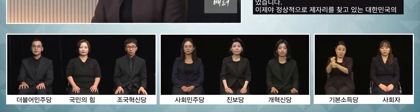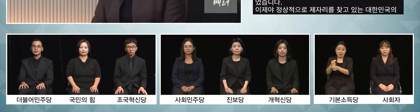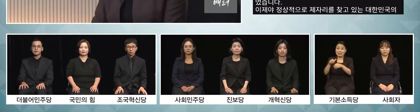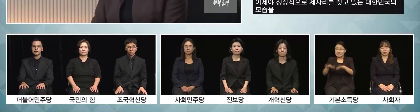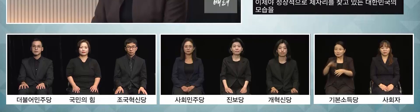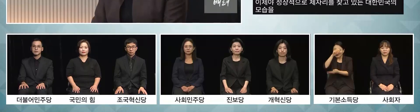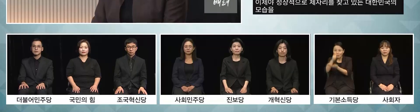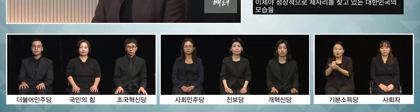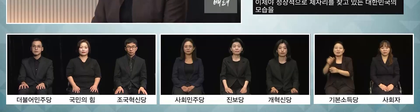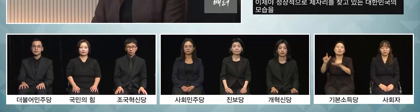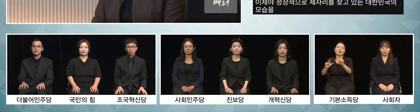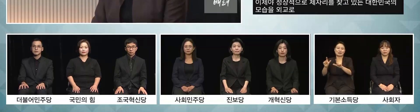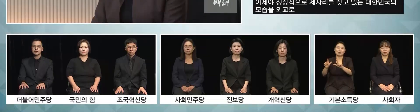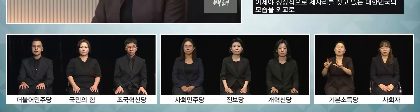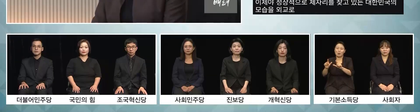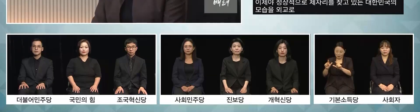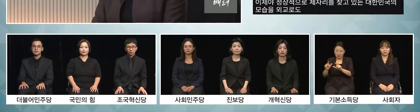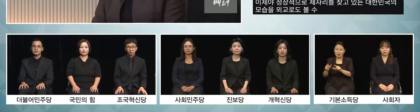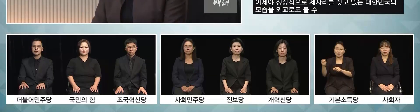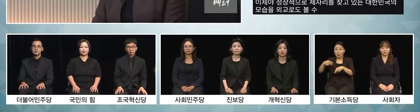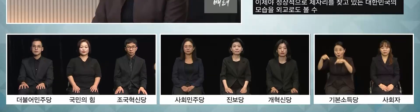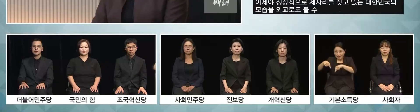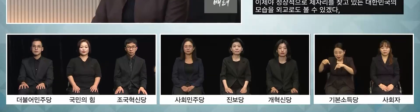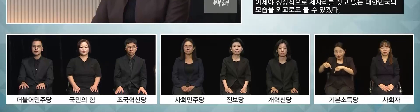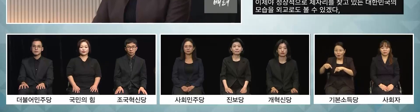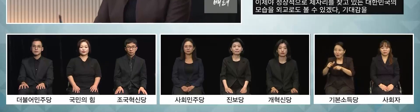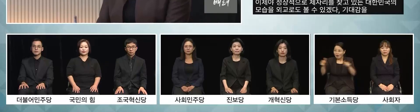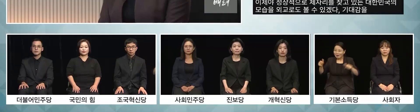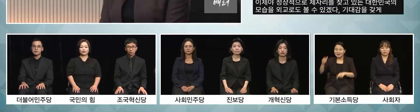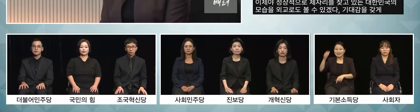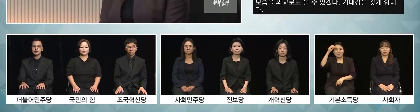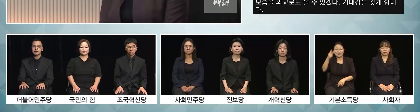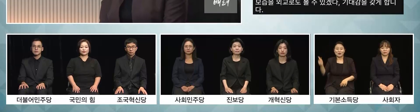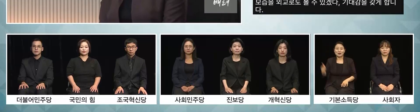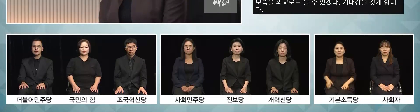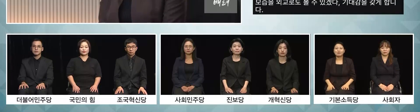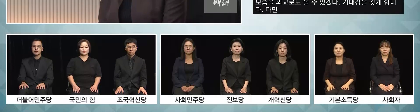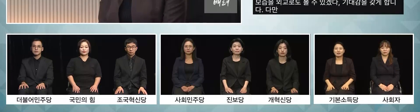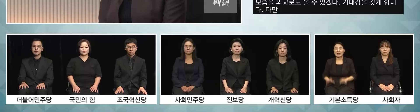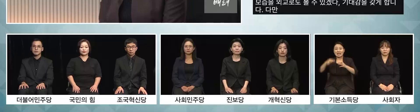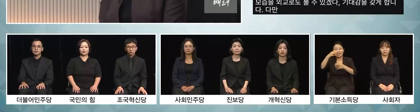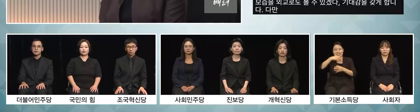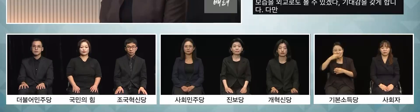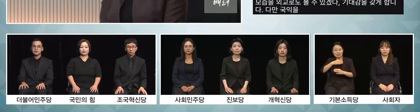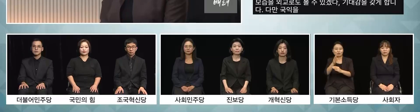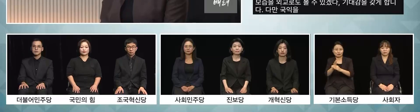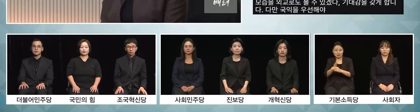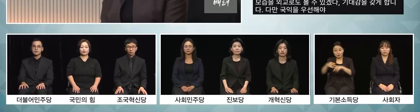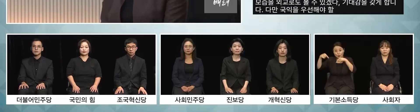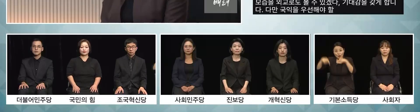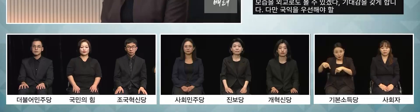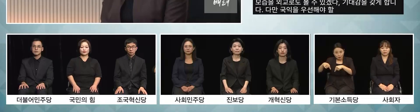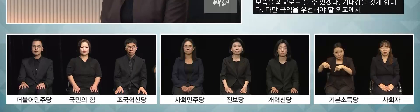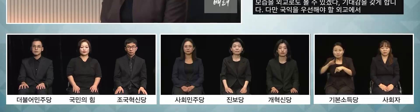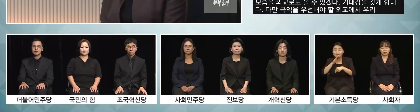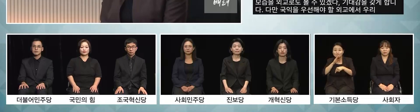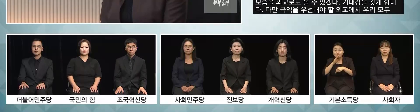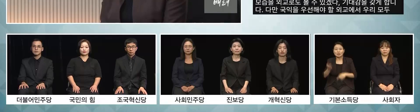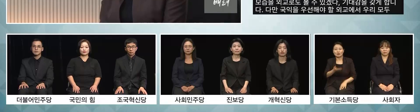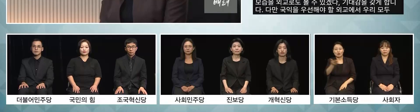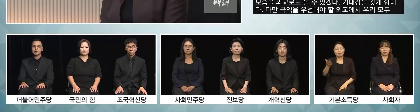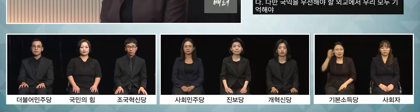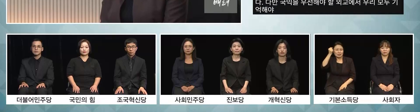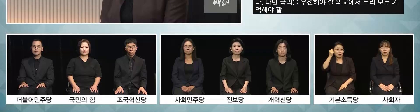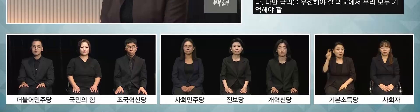모습을 외교로도 볼 수 있겠다 기대감을 갖게 합니다. 다만 국익을 우선해야 할 외교에서 우리 모두 기억해야 할